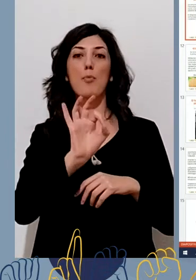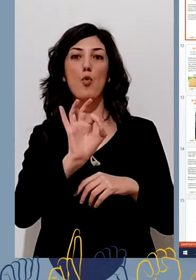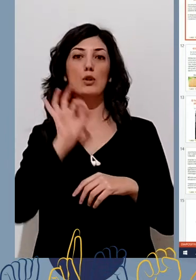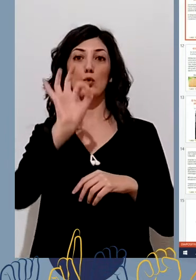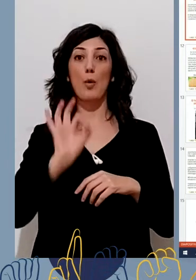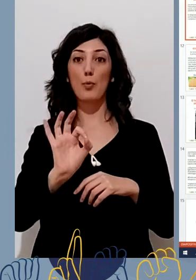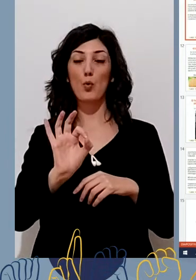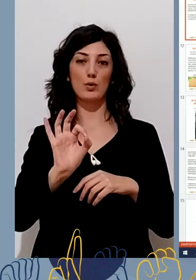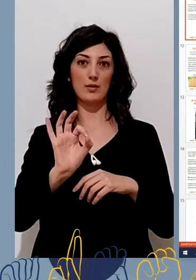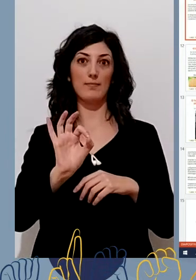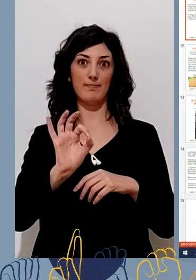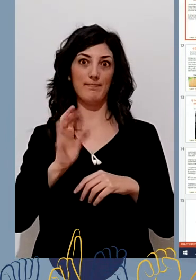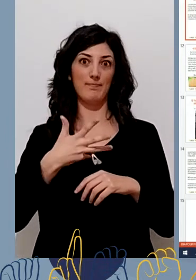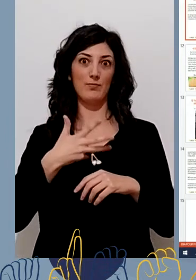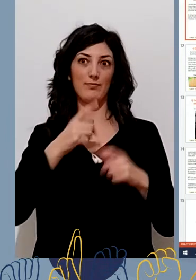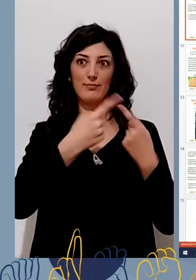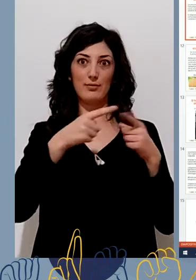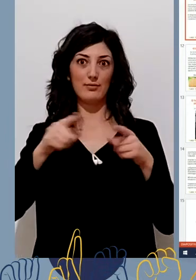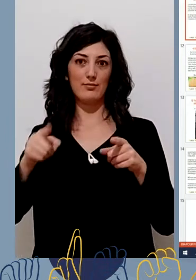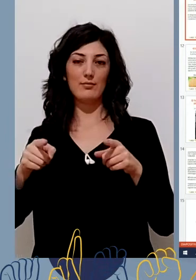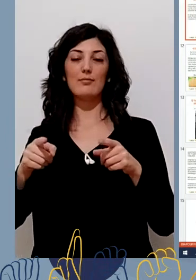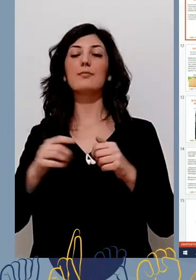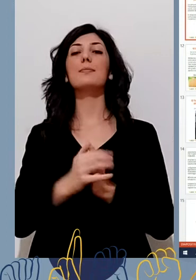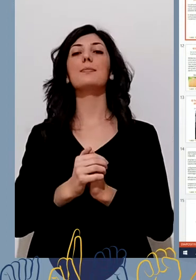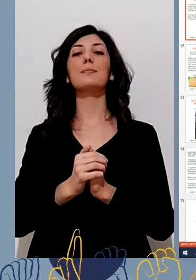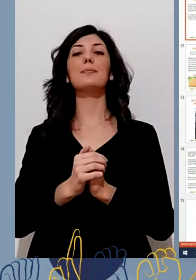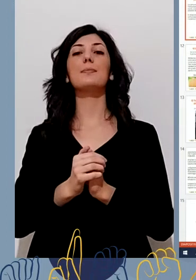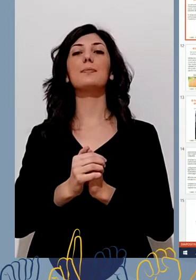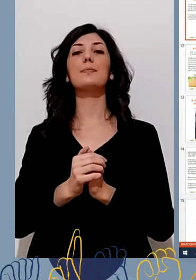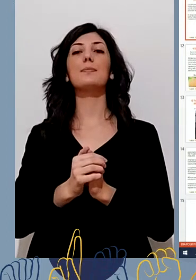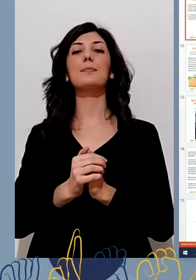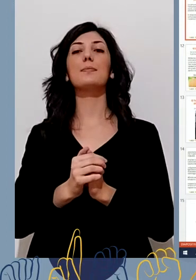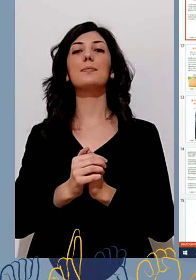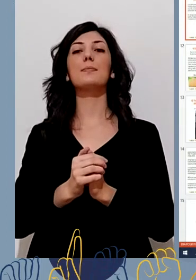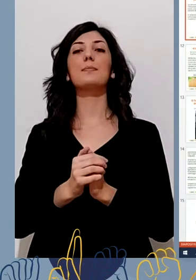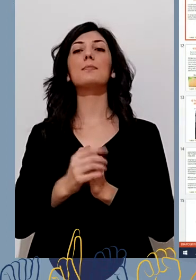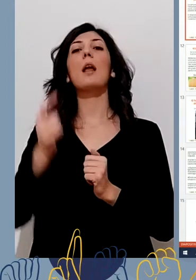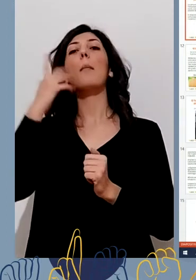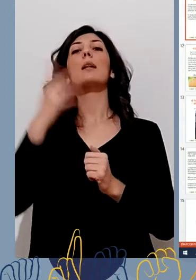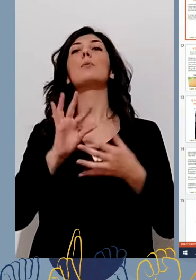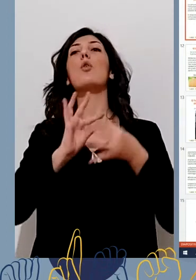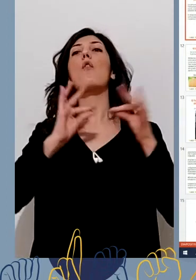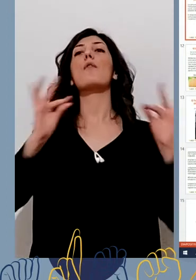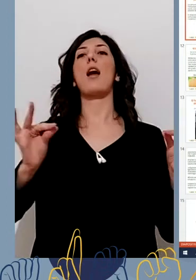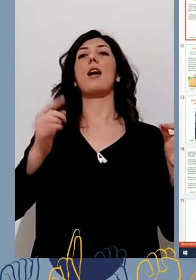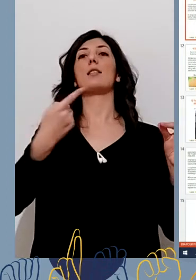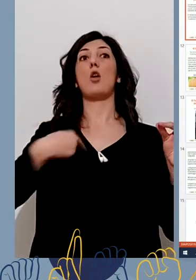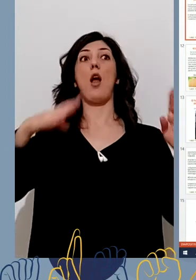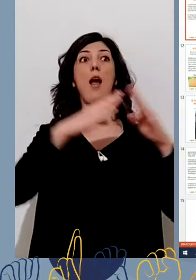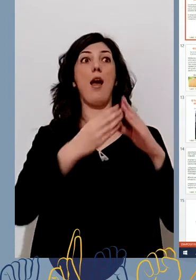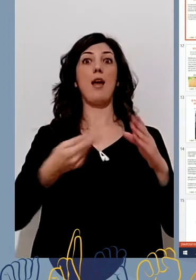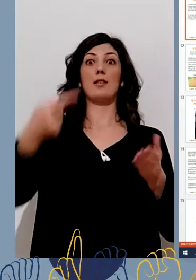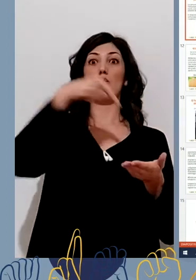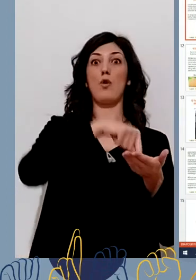cui se nel caso in cui io dovessi dire mentre rincasavo un individuo mi ha fermato chiedendomi dove stessi